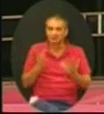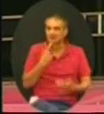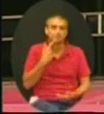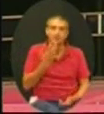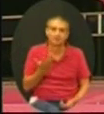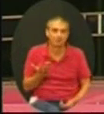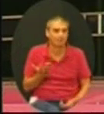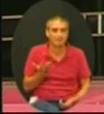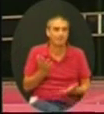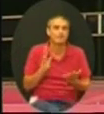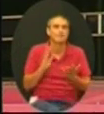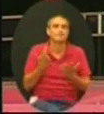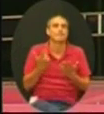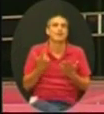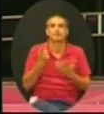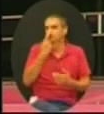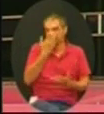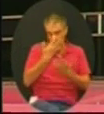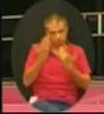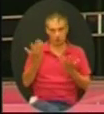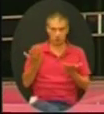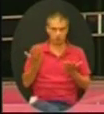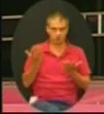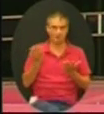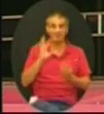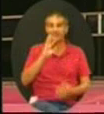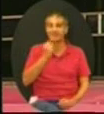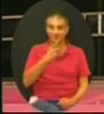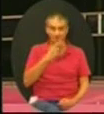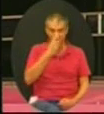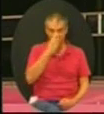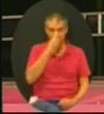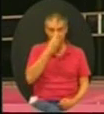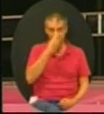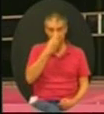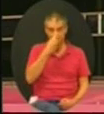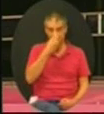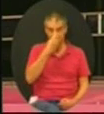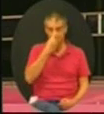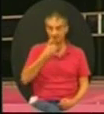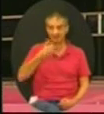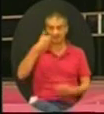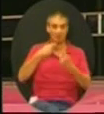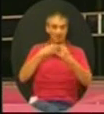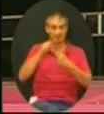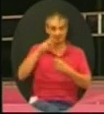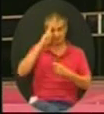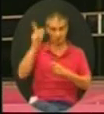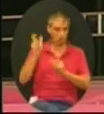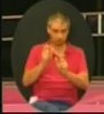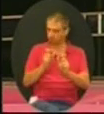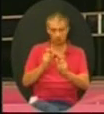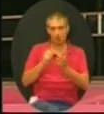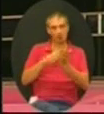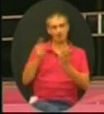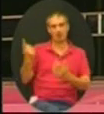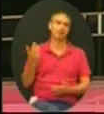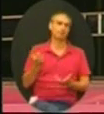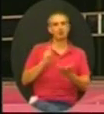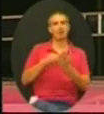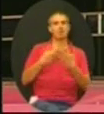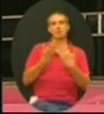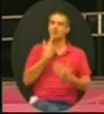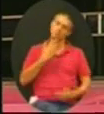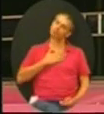אומרת, מה הסימן השאלה? ברור לחלוטין שאם זה נעצר על ידי שרים או חברי כנסת של הליכוד, זה לא כי הם קמו